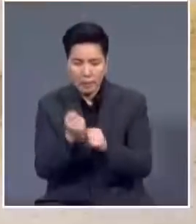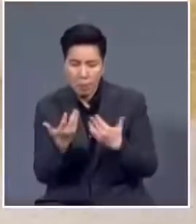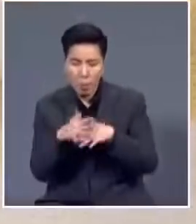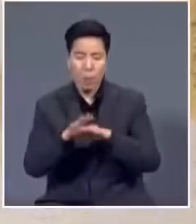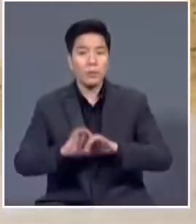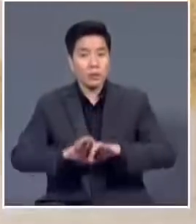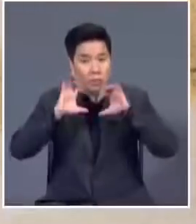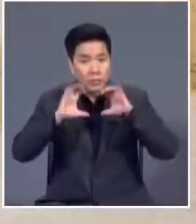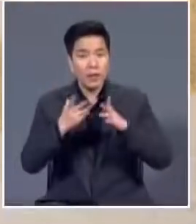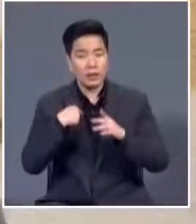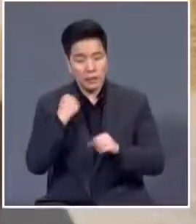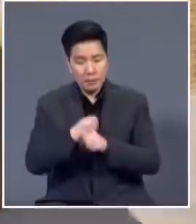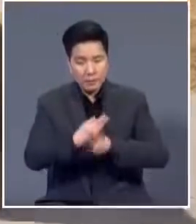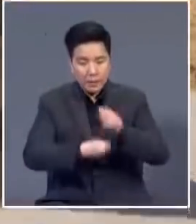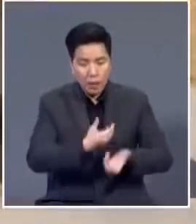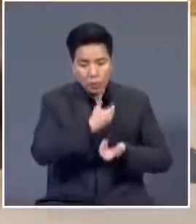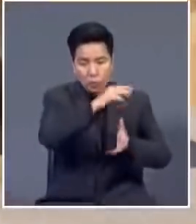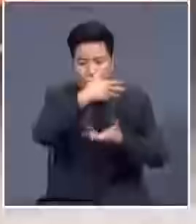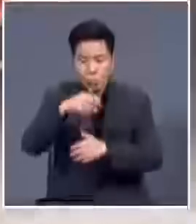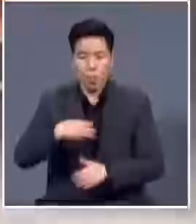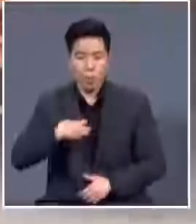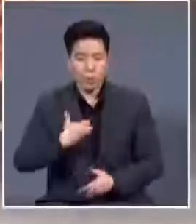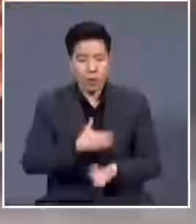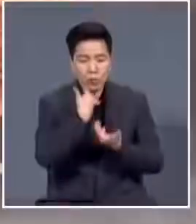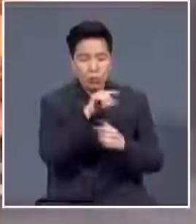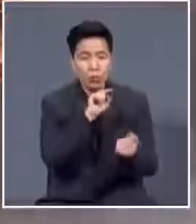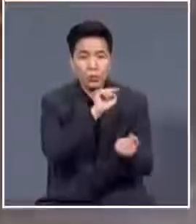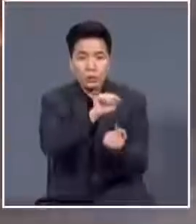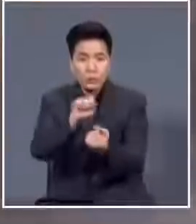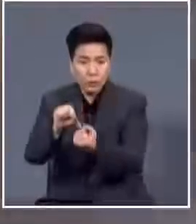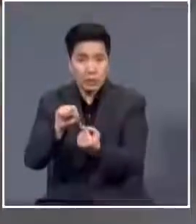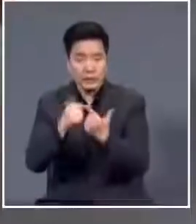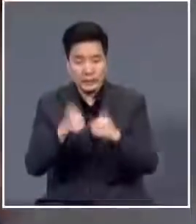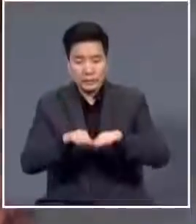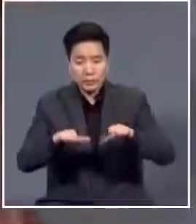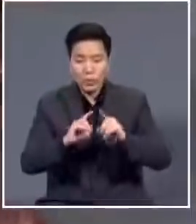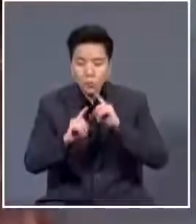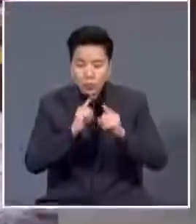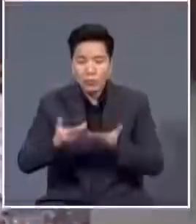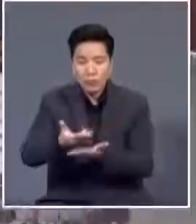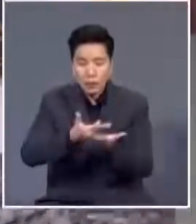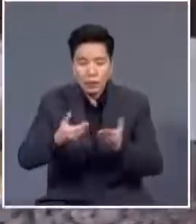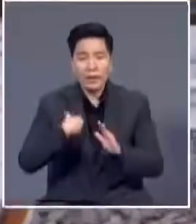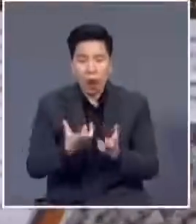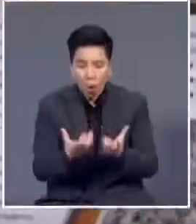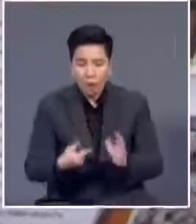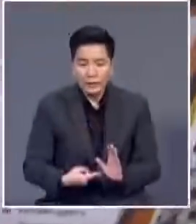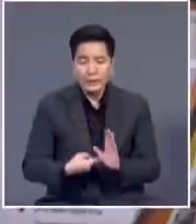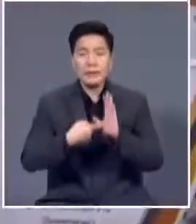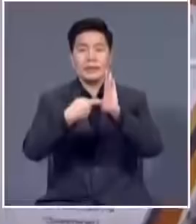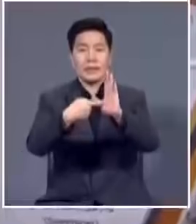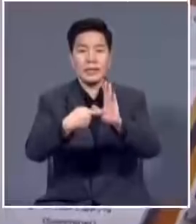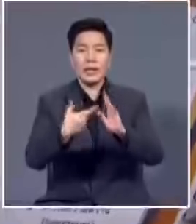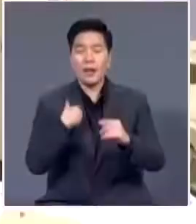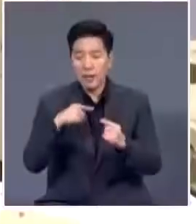าลในการขยายตลาดการเข้าถึงความต้องการของผู้บริโภคโดยการจัดเวทีหารือการจัดการแสดงสินค้าการแม